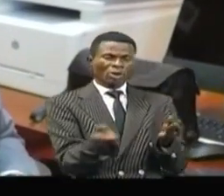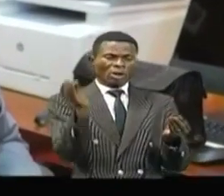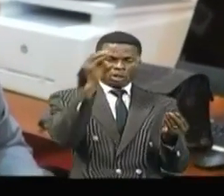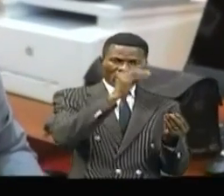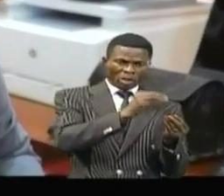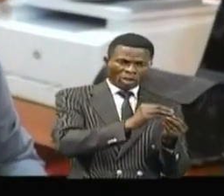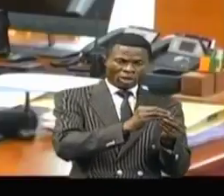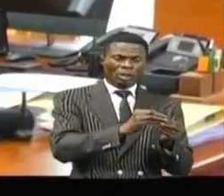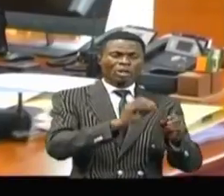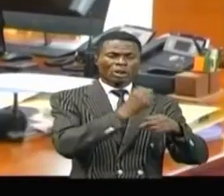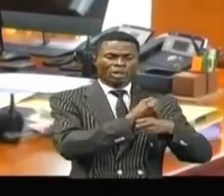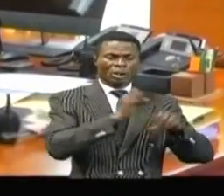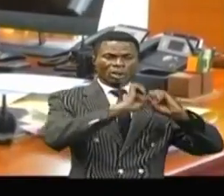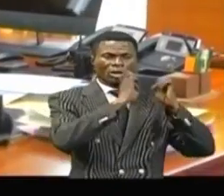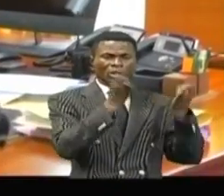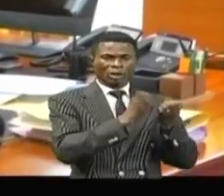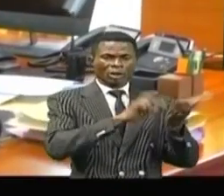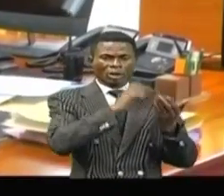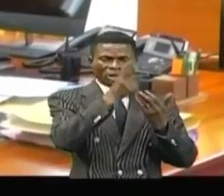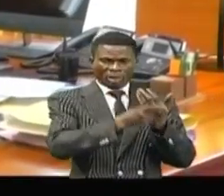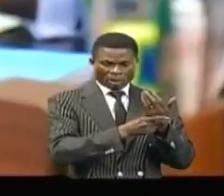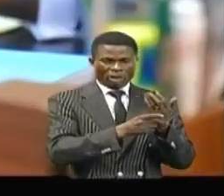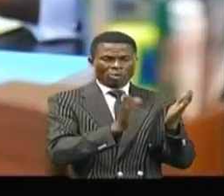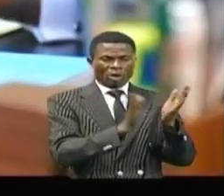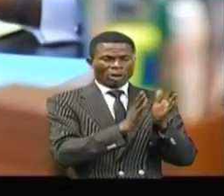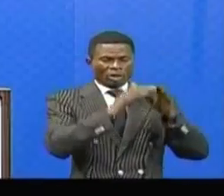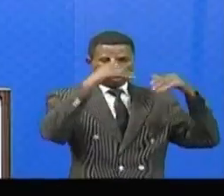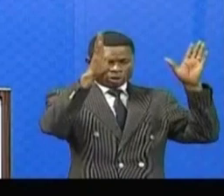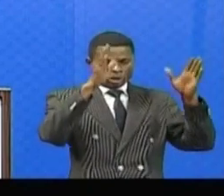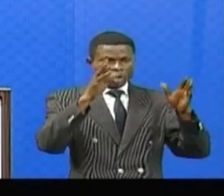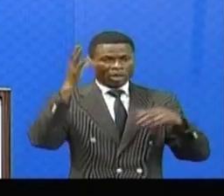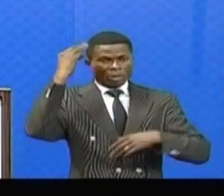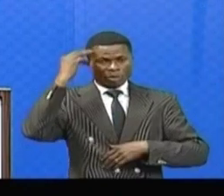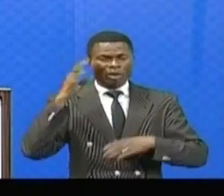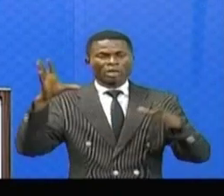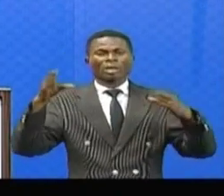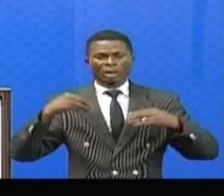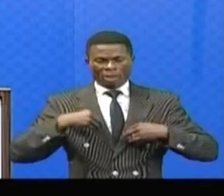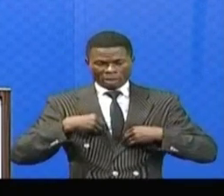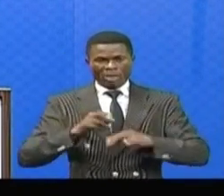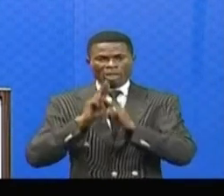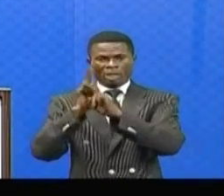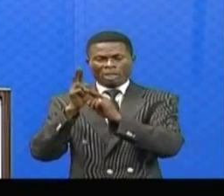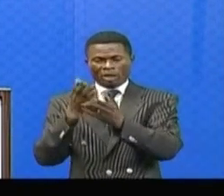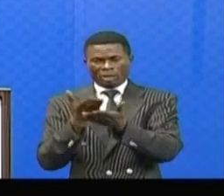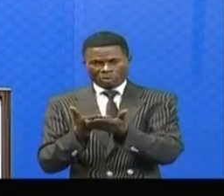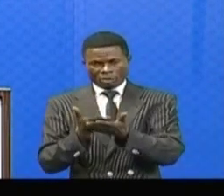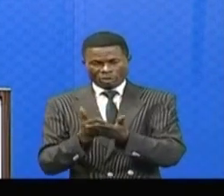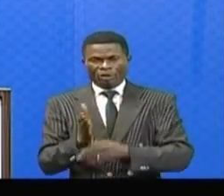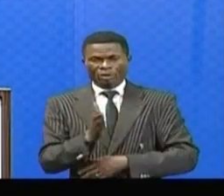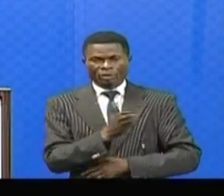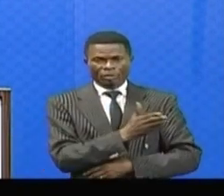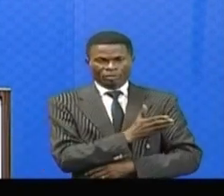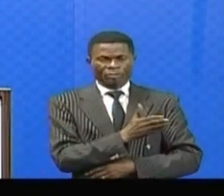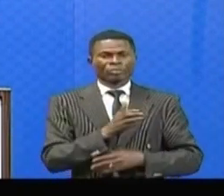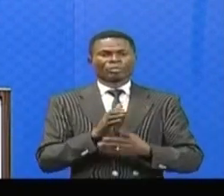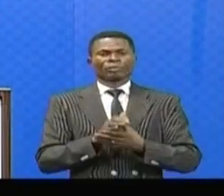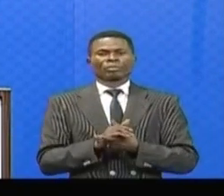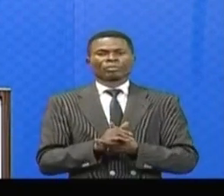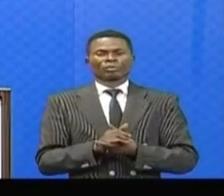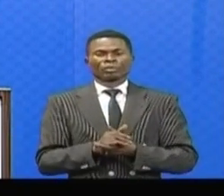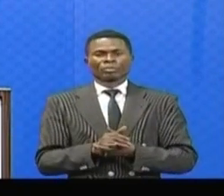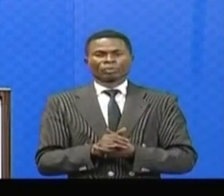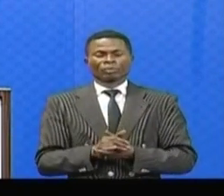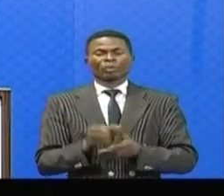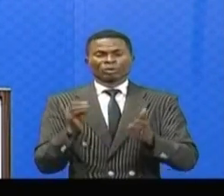de l'entrepreneuriat au programme du secondaire. Le Conseil a pris acte de cette note d'information. À